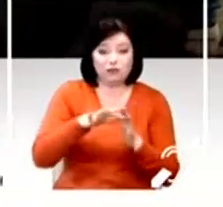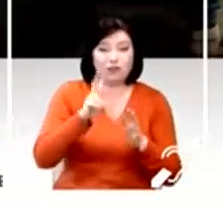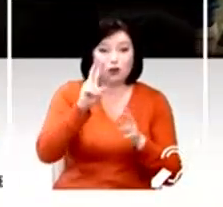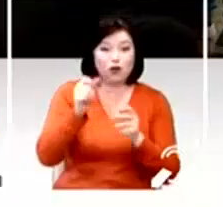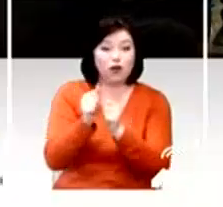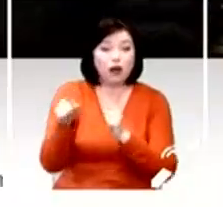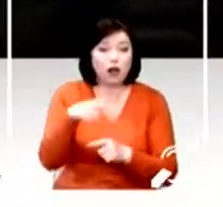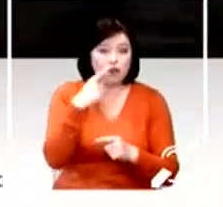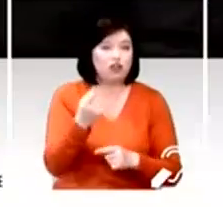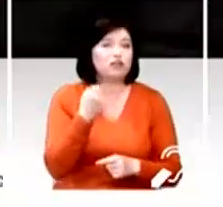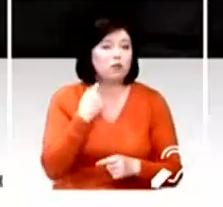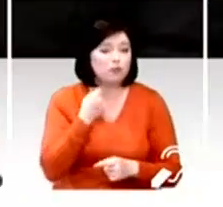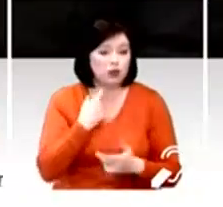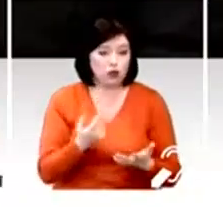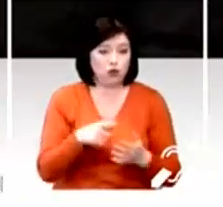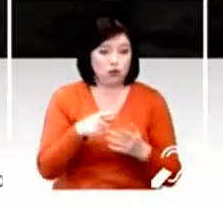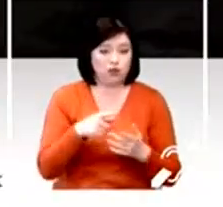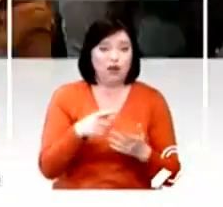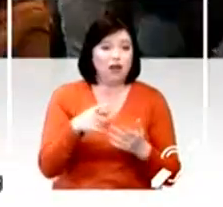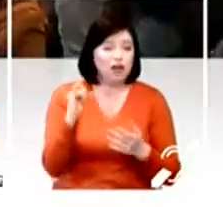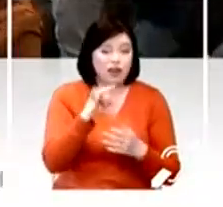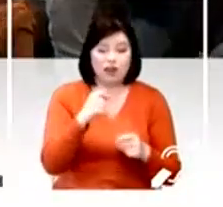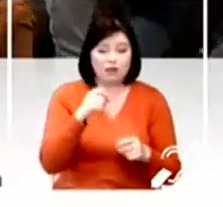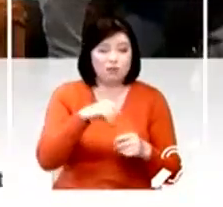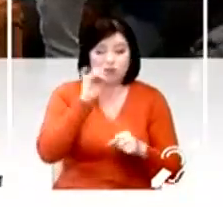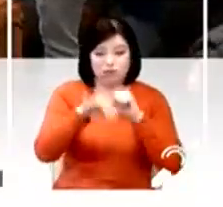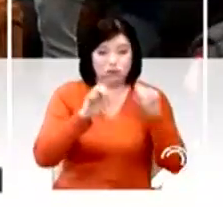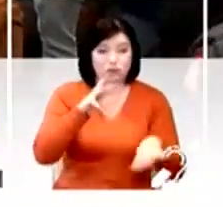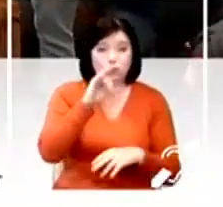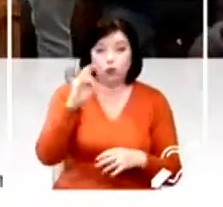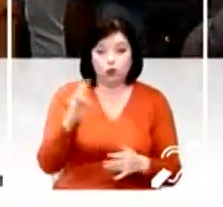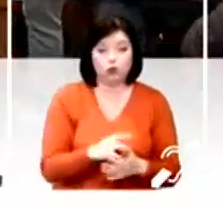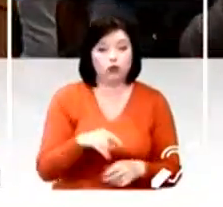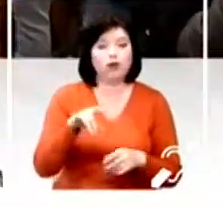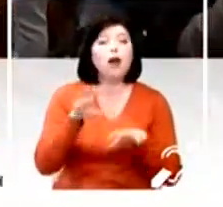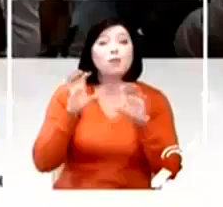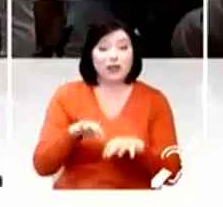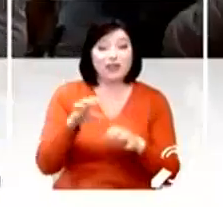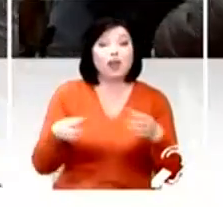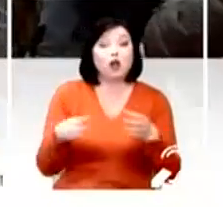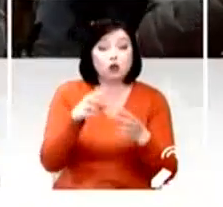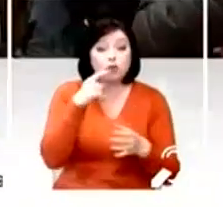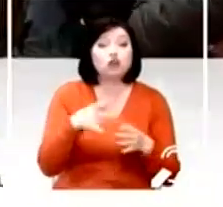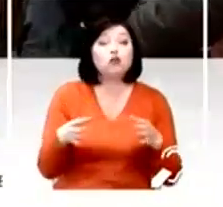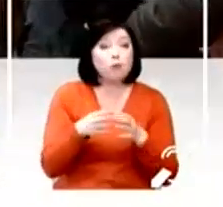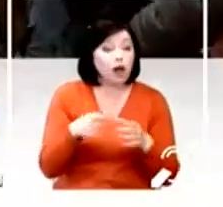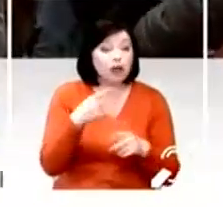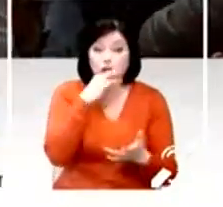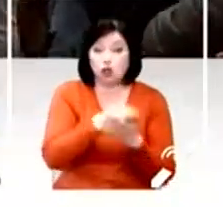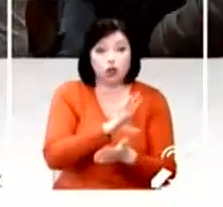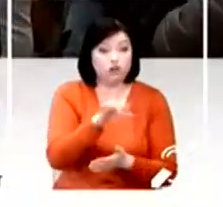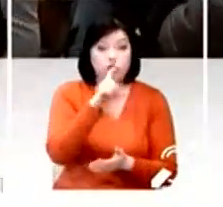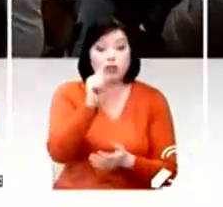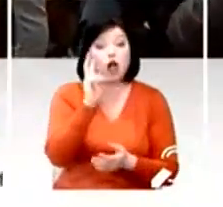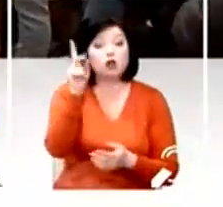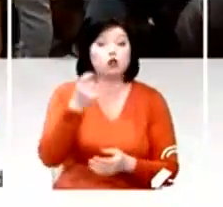protestatarii consumă băuturi alcoolice în locurile publice și fac mizerie. Vicepreședintele formațiunii a declarat însă că partidul nu e responsabil